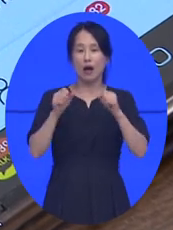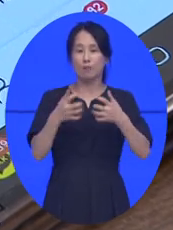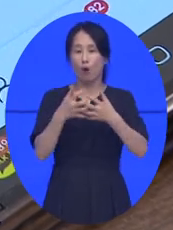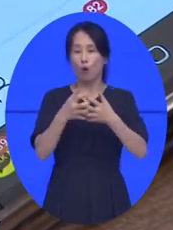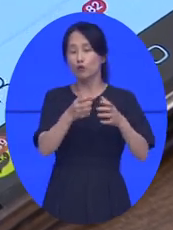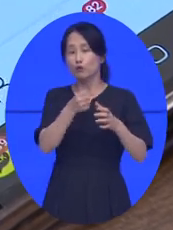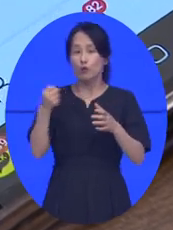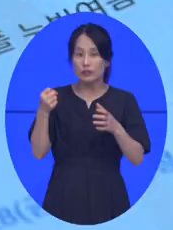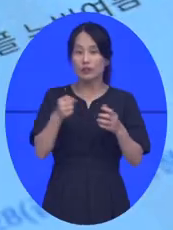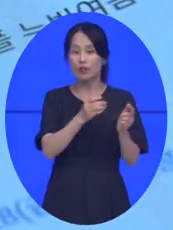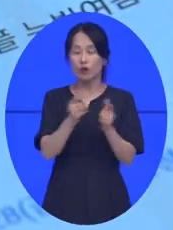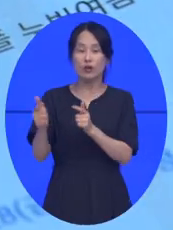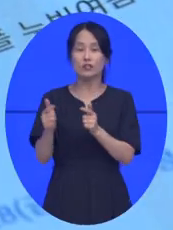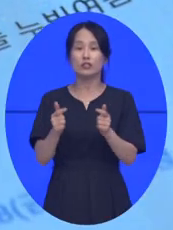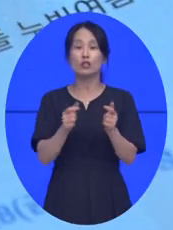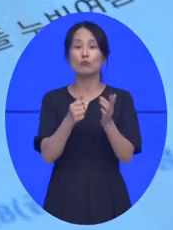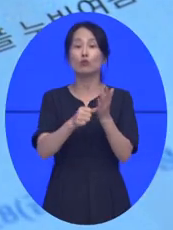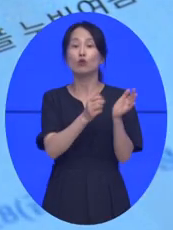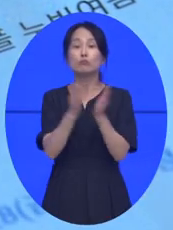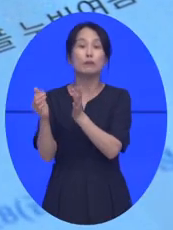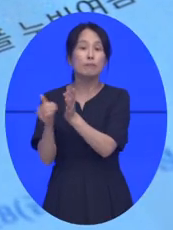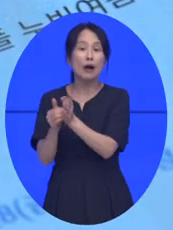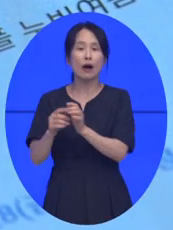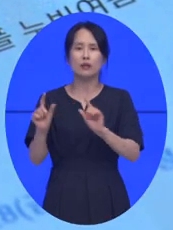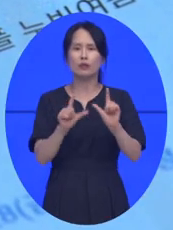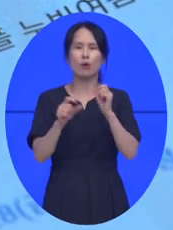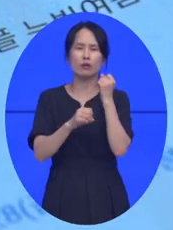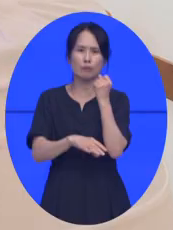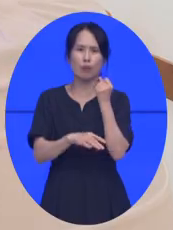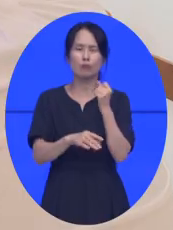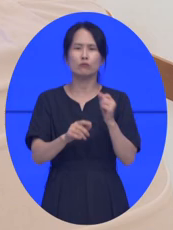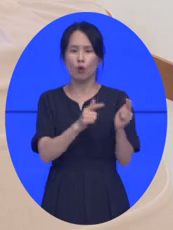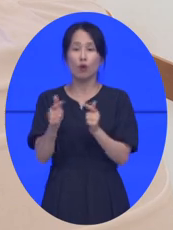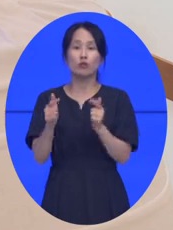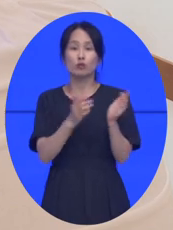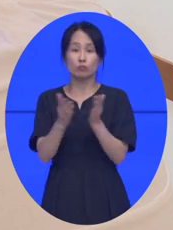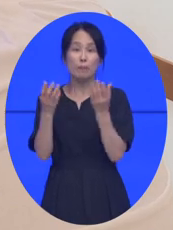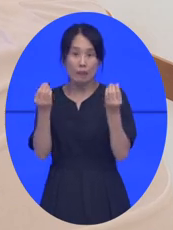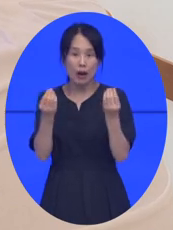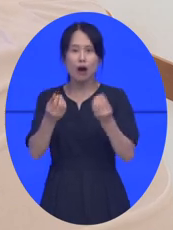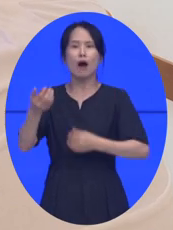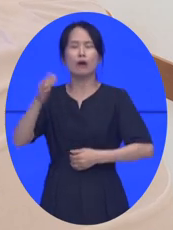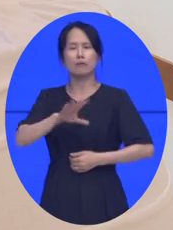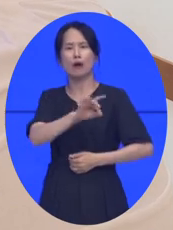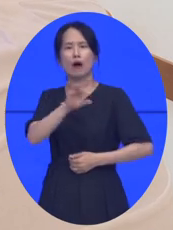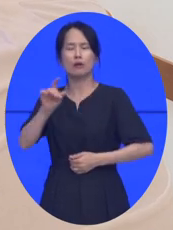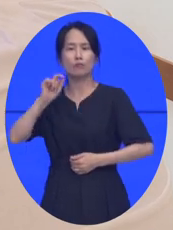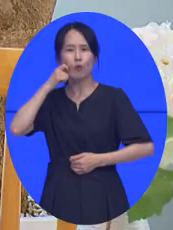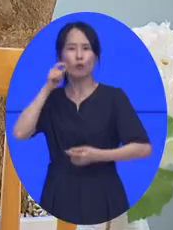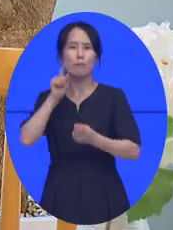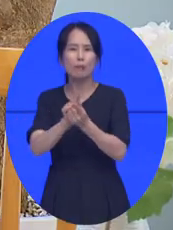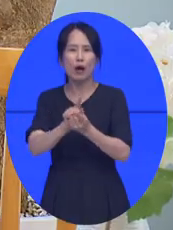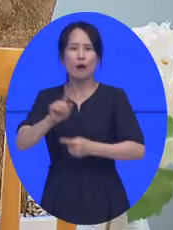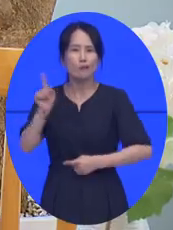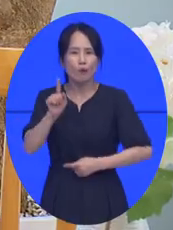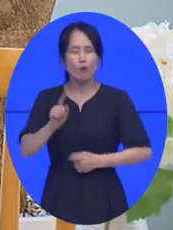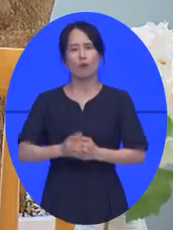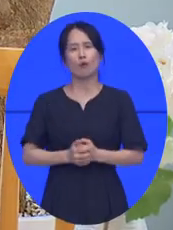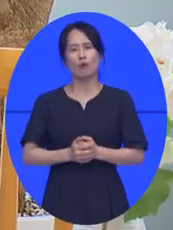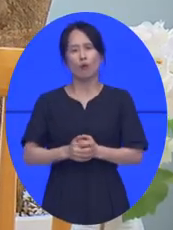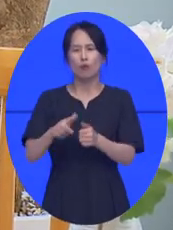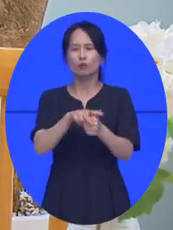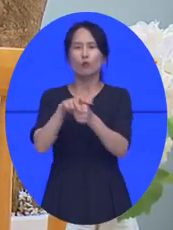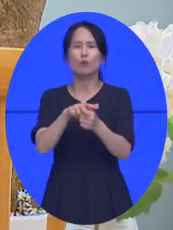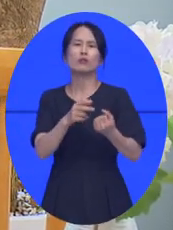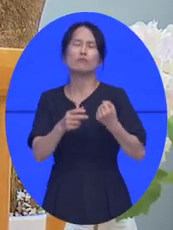등의 살림살이도 마련했습니다. 생활하는 데 필요한 기본적인 것들은 갖췄지만 때때로 난관에 부딪히게 만드는 건 다름